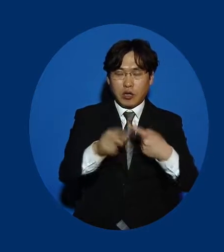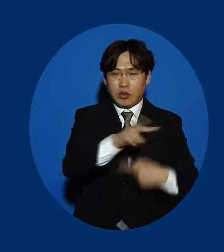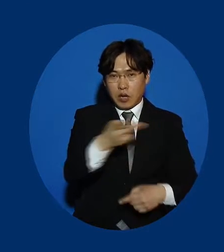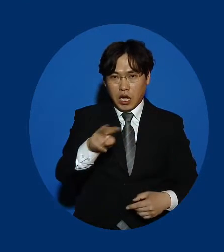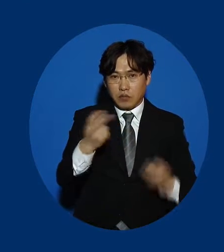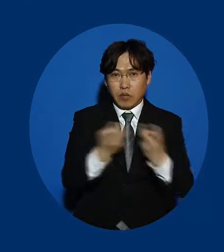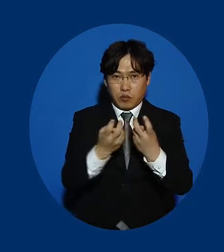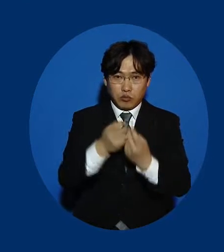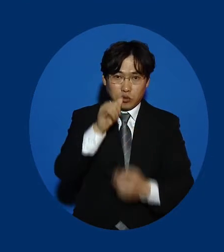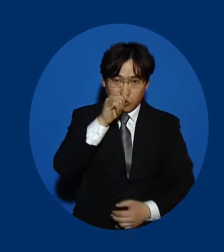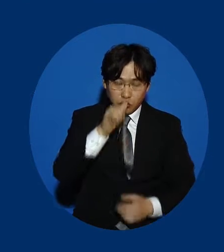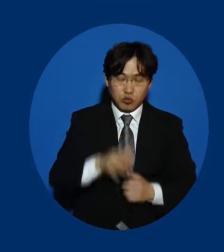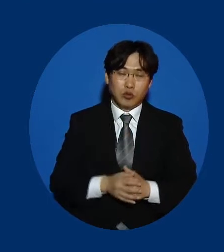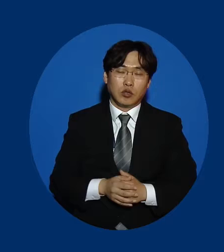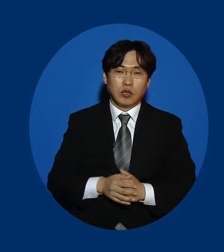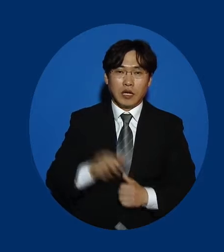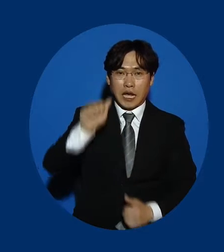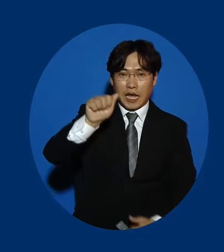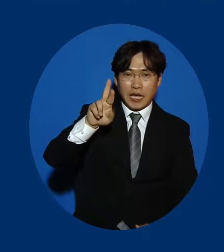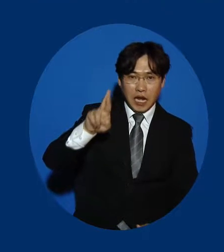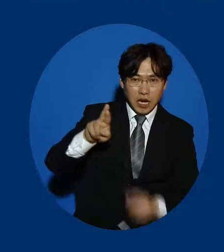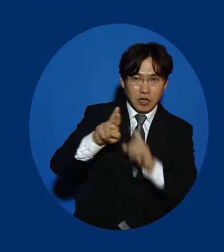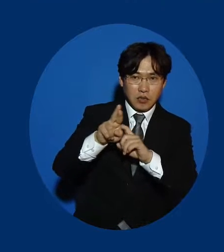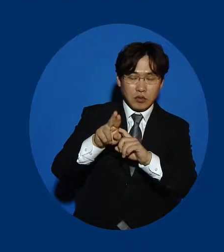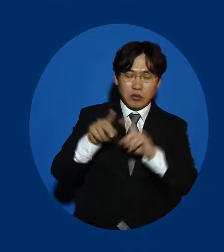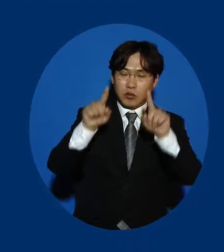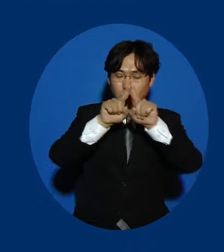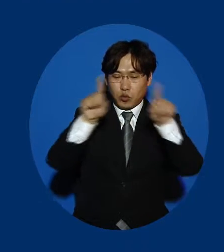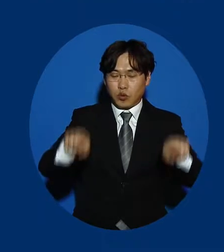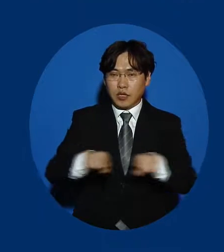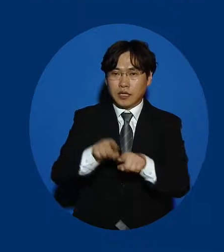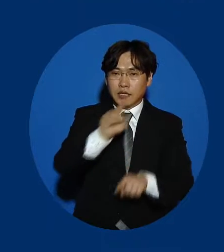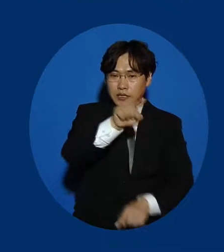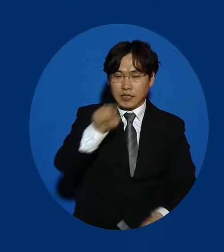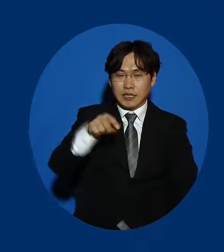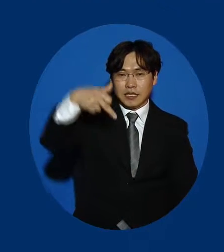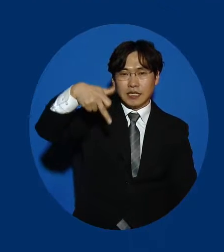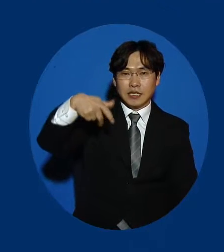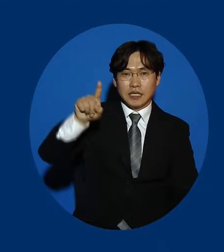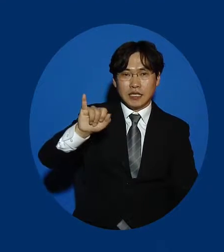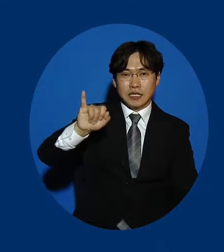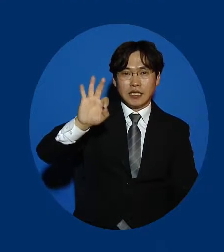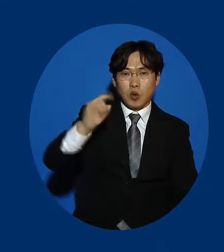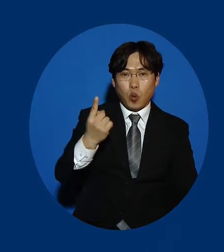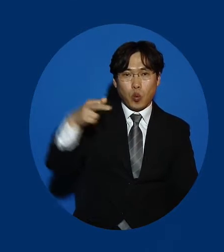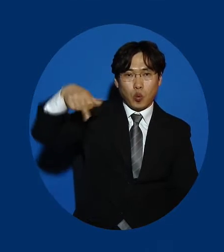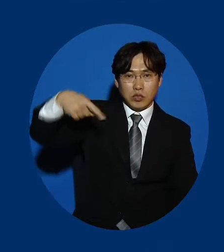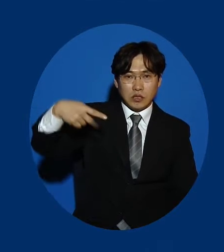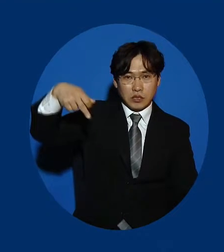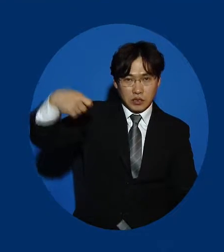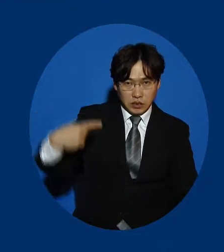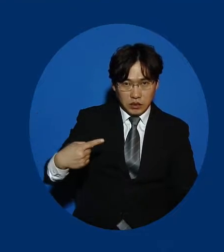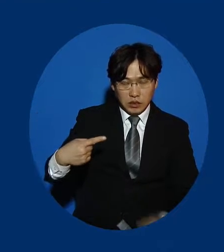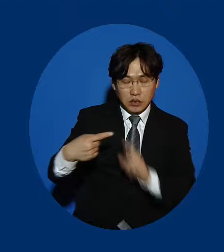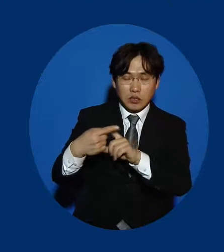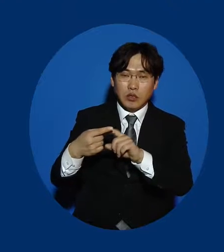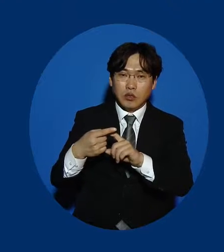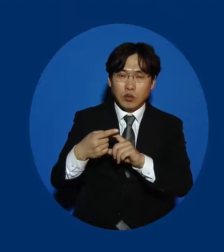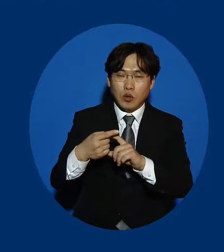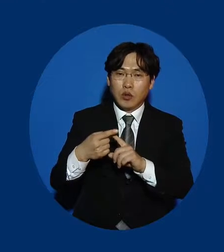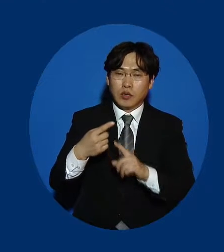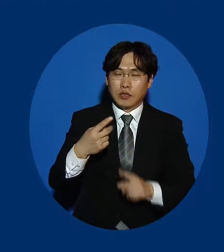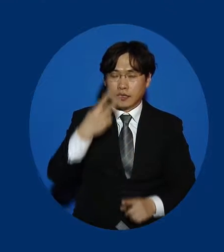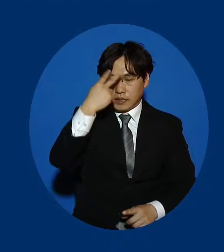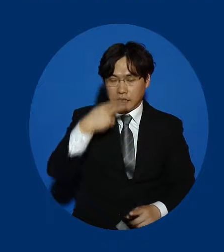장애인이 접근할 수 있도록 그 설계한 거고요. 그 다음에 키오스크 장애인 접근을 위해서 개발되고 있고, 그 다음에